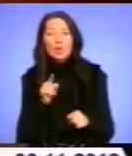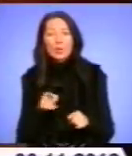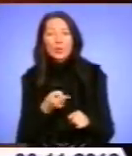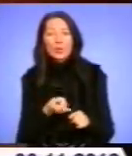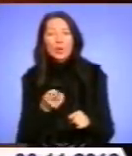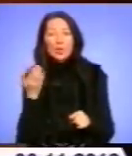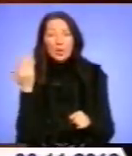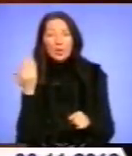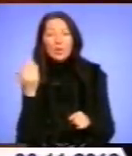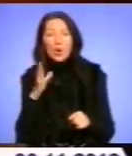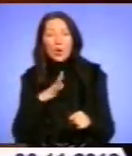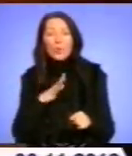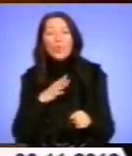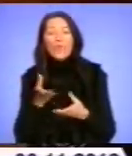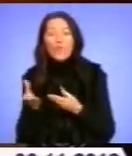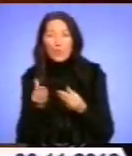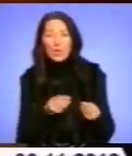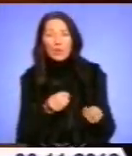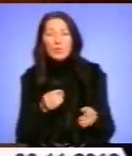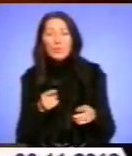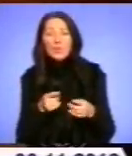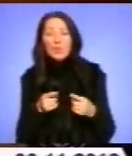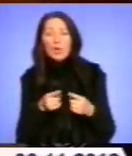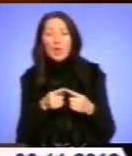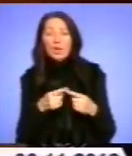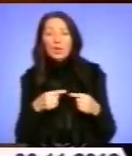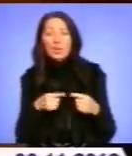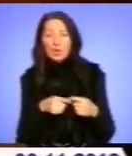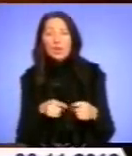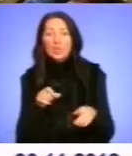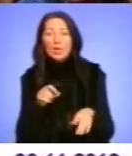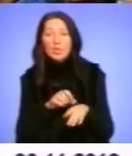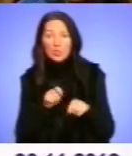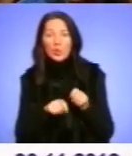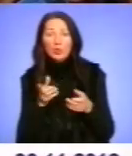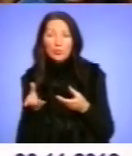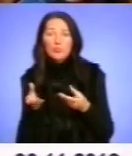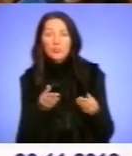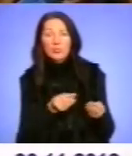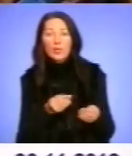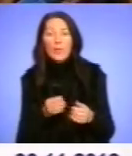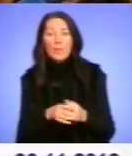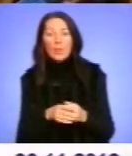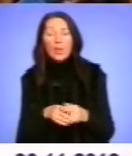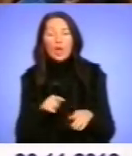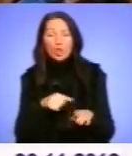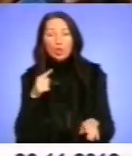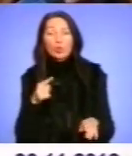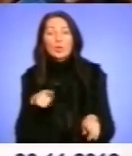є. Був речаг, так сказати, у дільничого інспектора для того, щоб на такі сім'ї реагувати. Торкнулися під час прес-конференції і